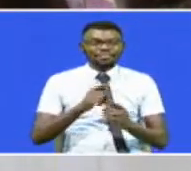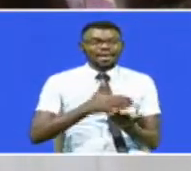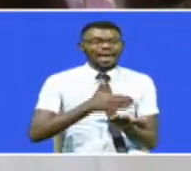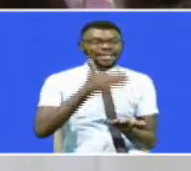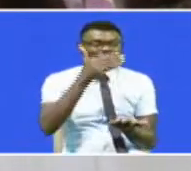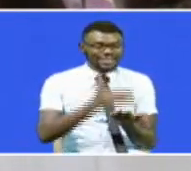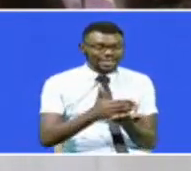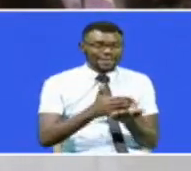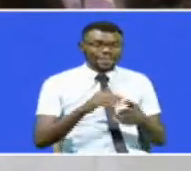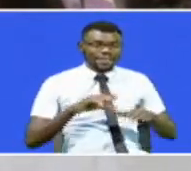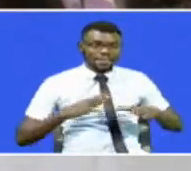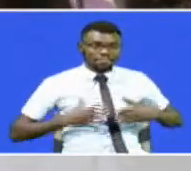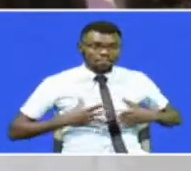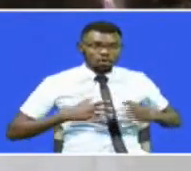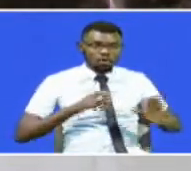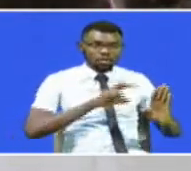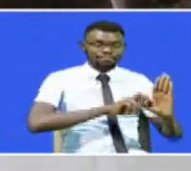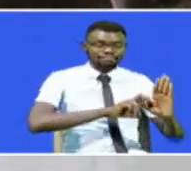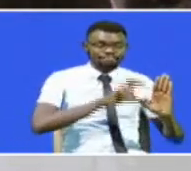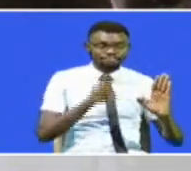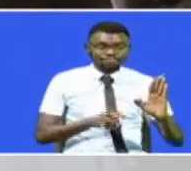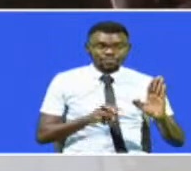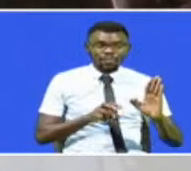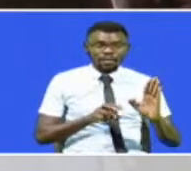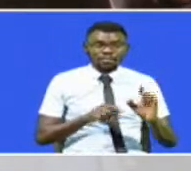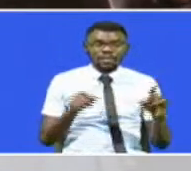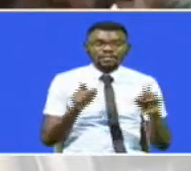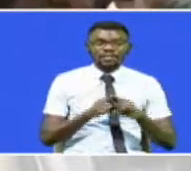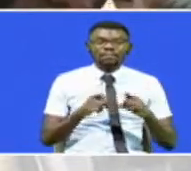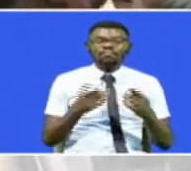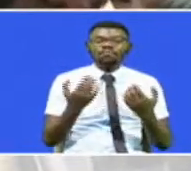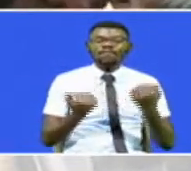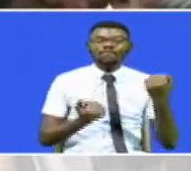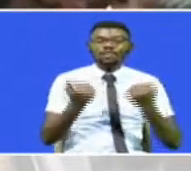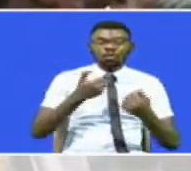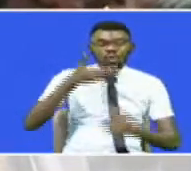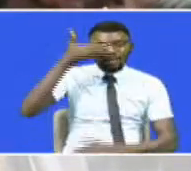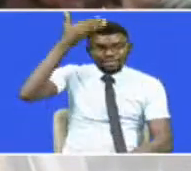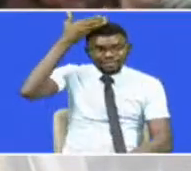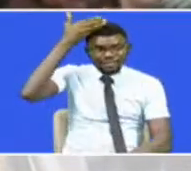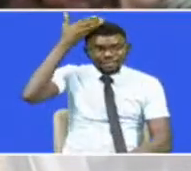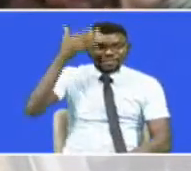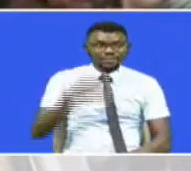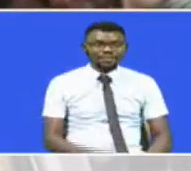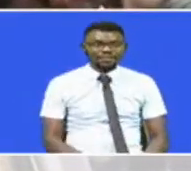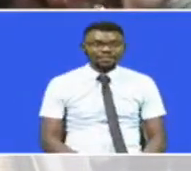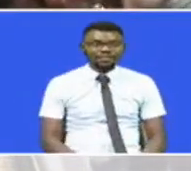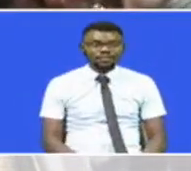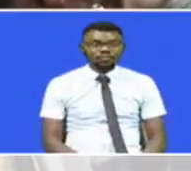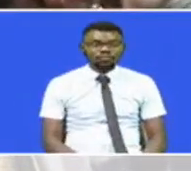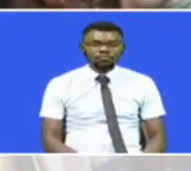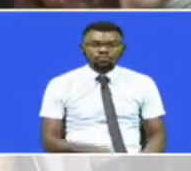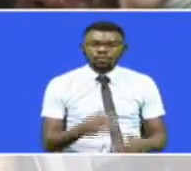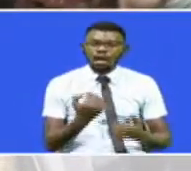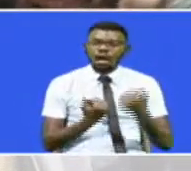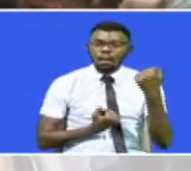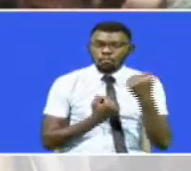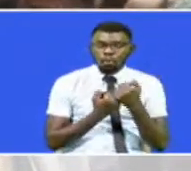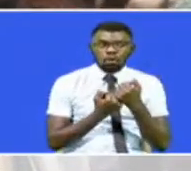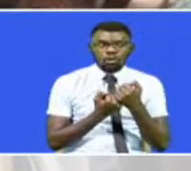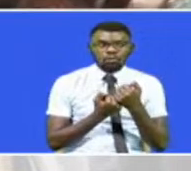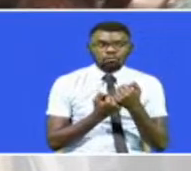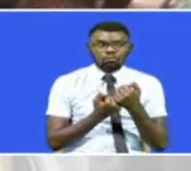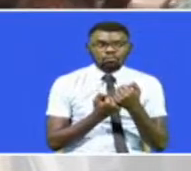be able to drop off these passengers. That goes also with our taxis. Wameendorse kwamba